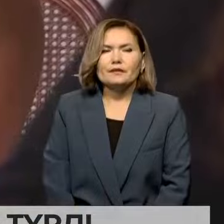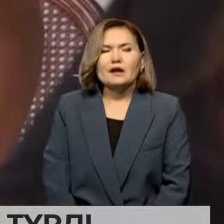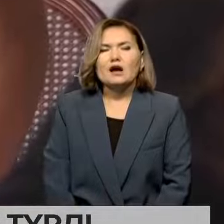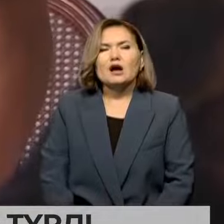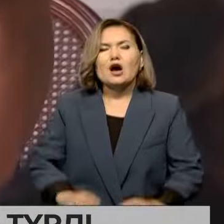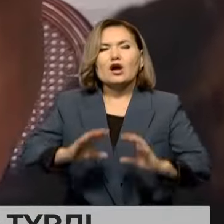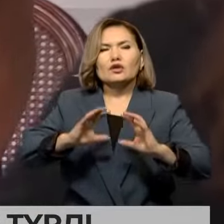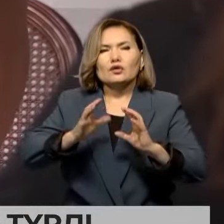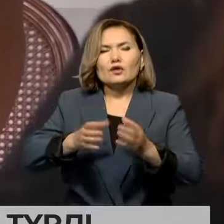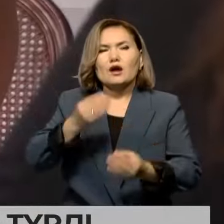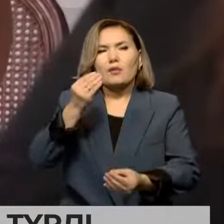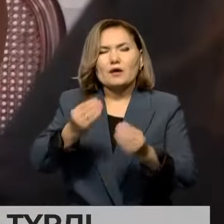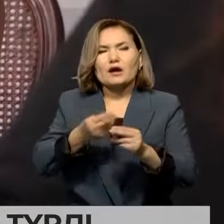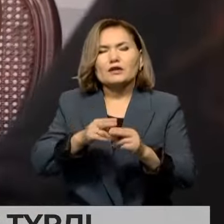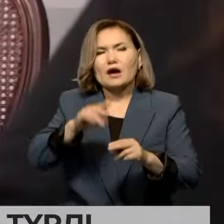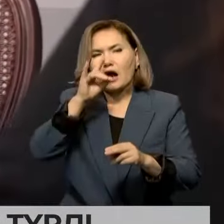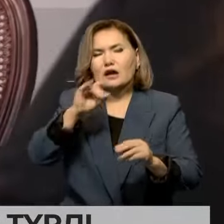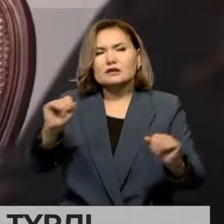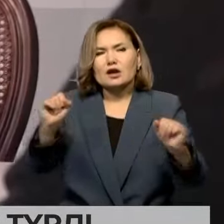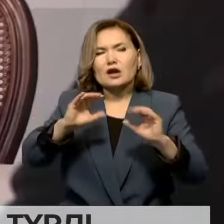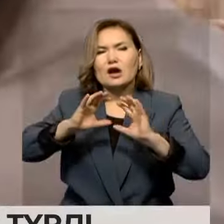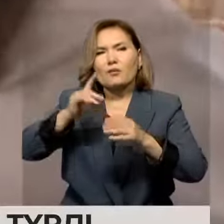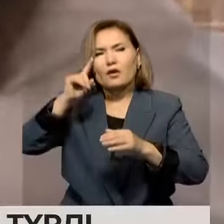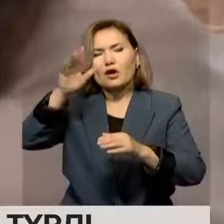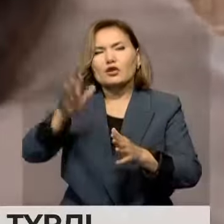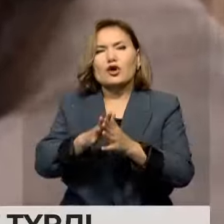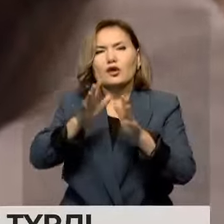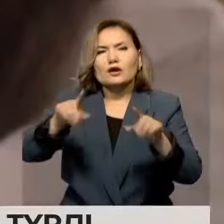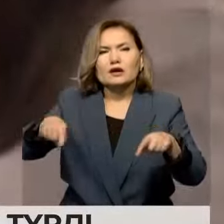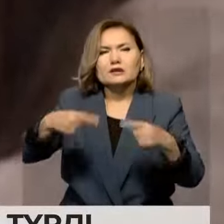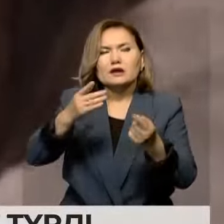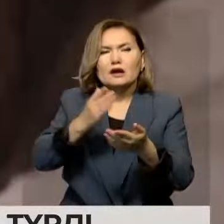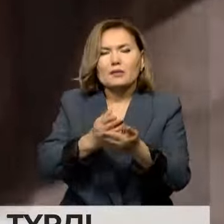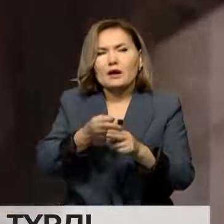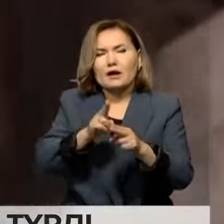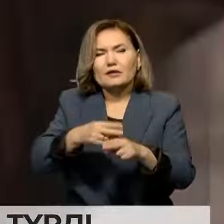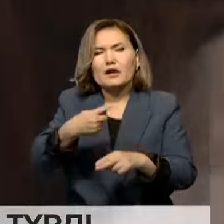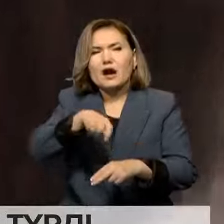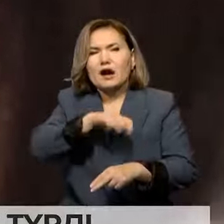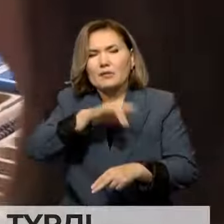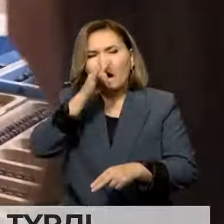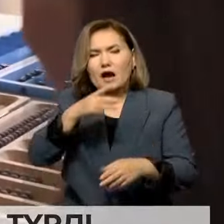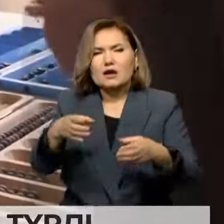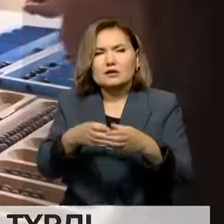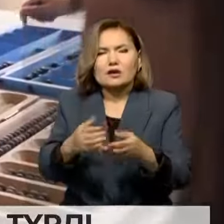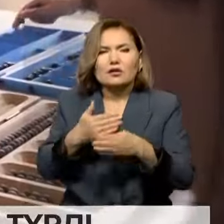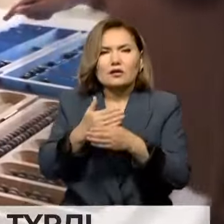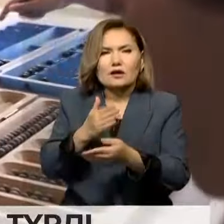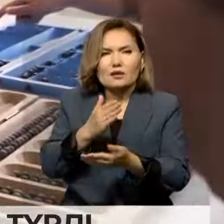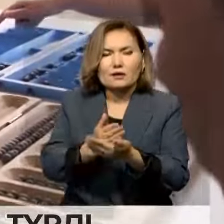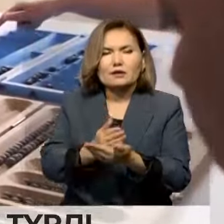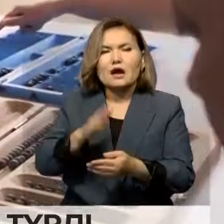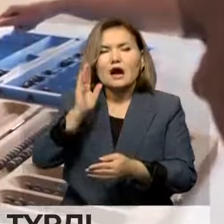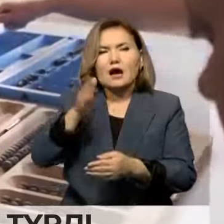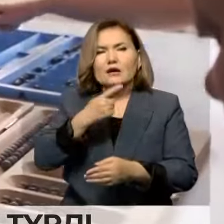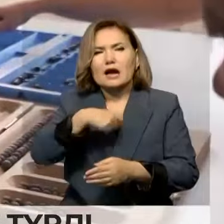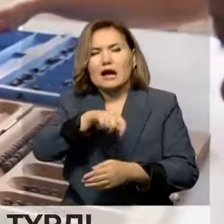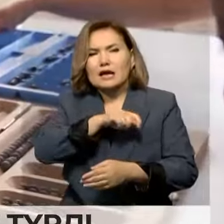Дүниежүзілік көшпенділер ойындары төл спортымызды шетелде дәріптеуге тың серпін берген. Оған Мадридтегі қазақ үйі де мұрындық болып отыр. Алда